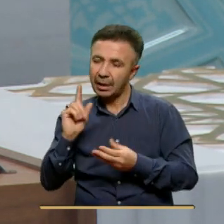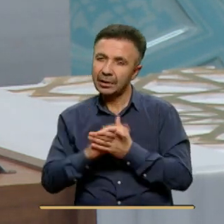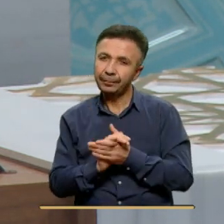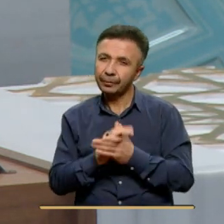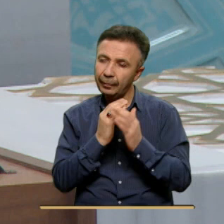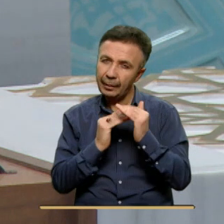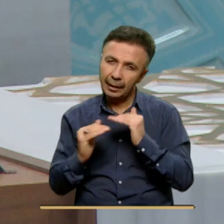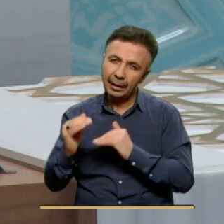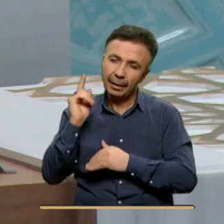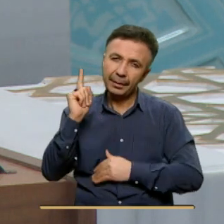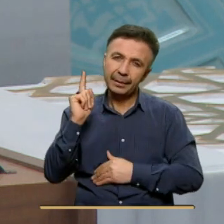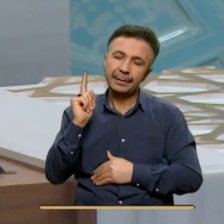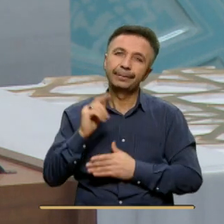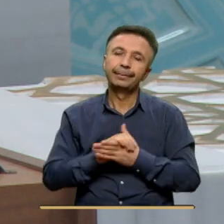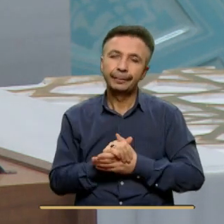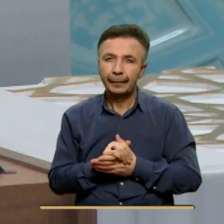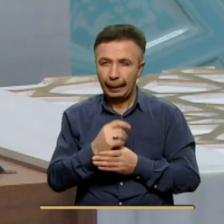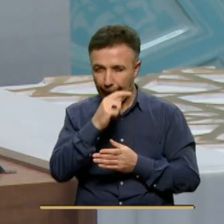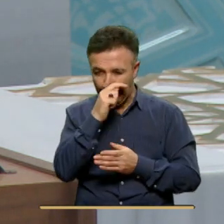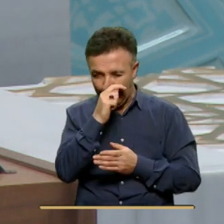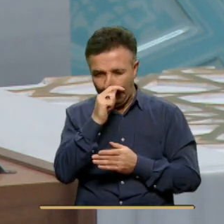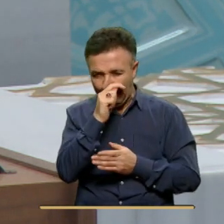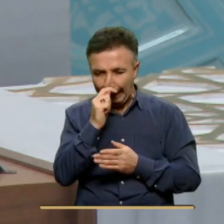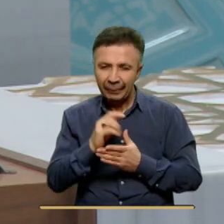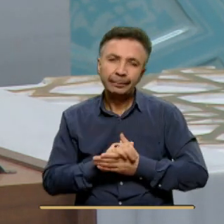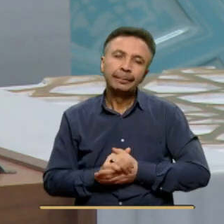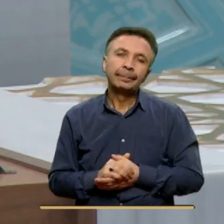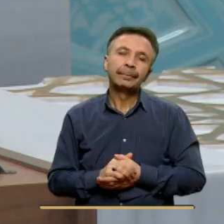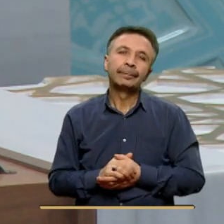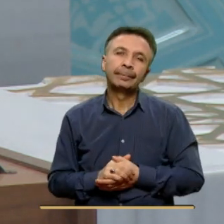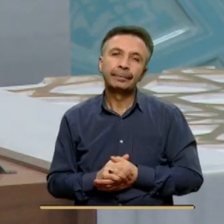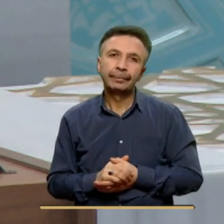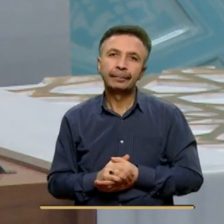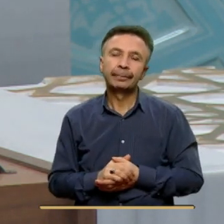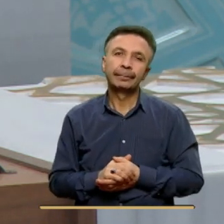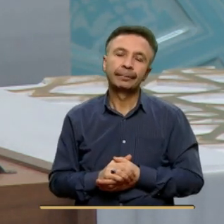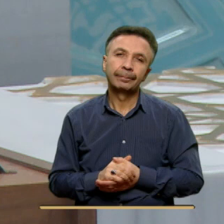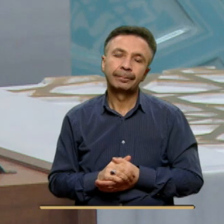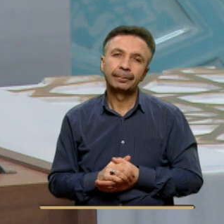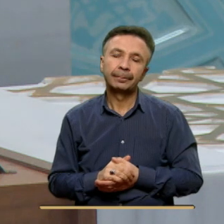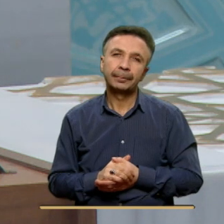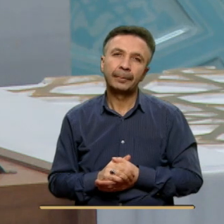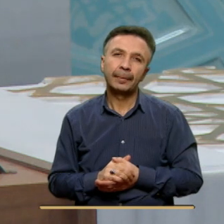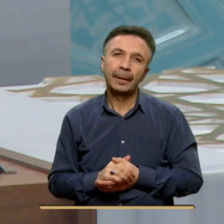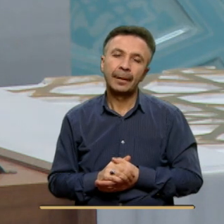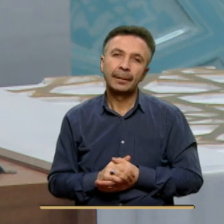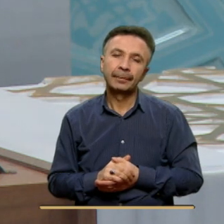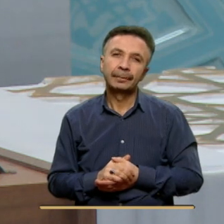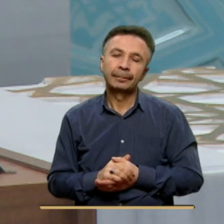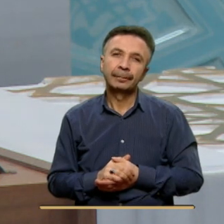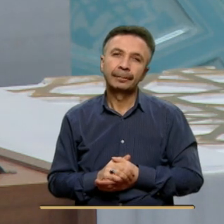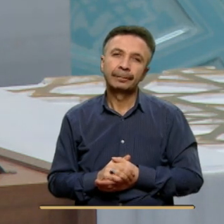Celle Celaluhu وَقَضَى رَبُّكَ أَلَّا تَعْبُدُوا إِلَّا اِيَّاهُ